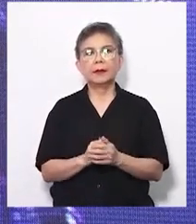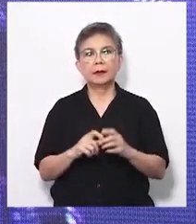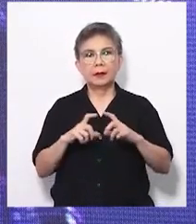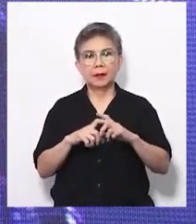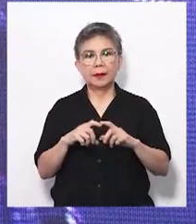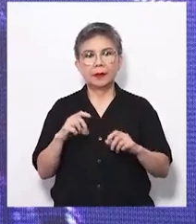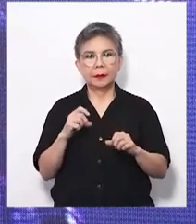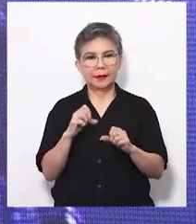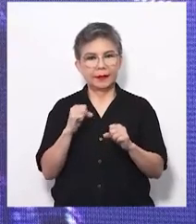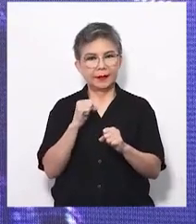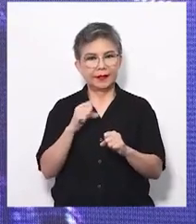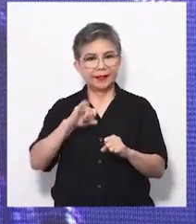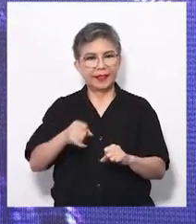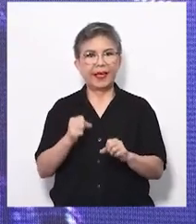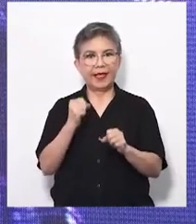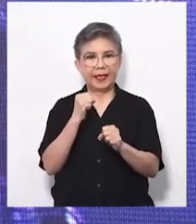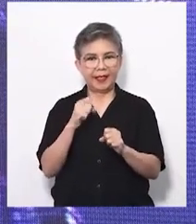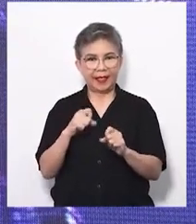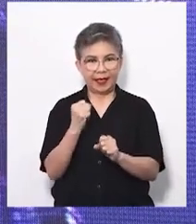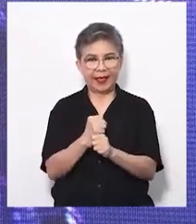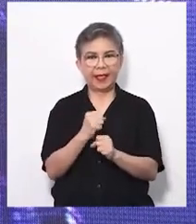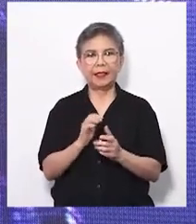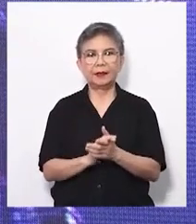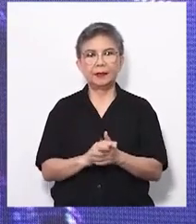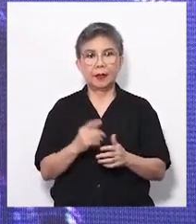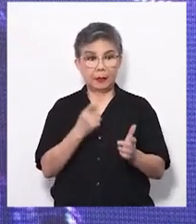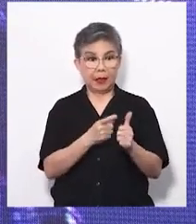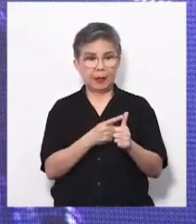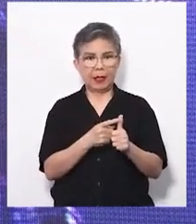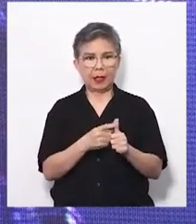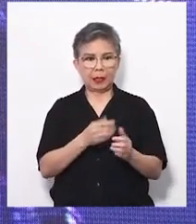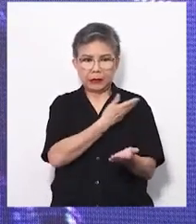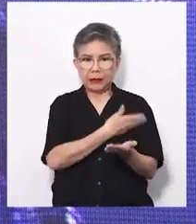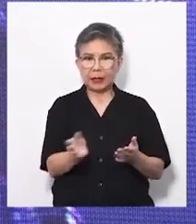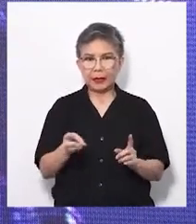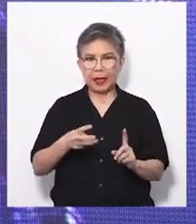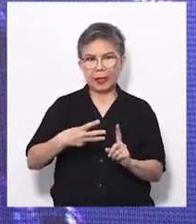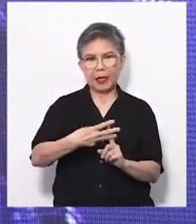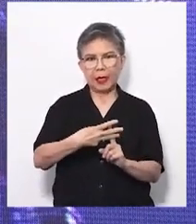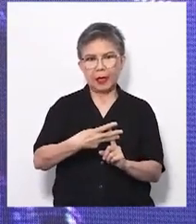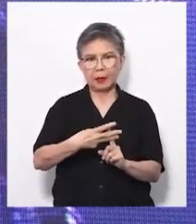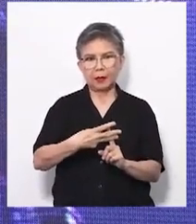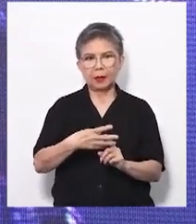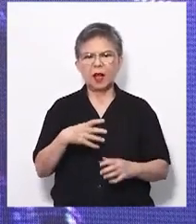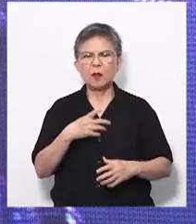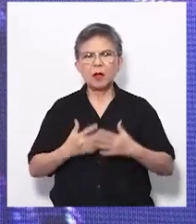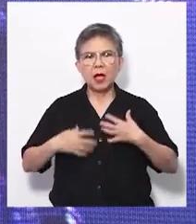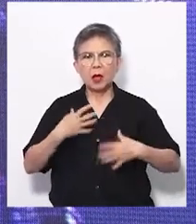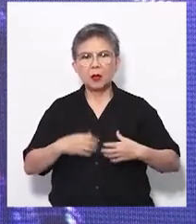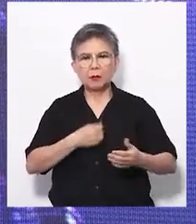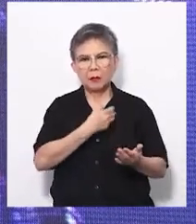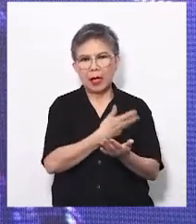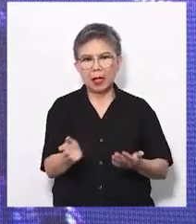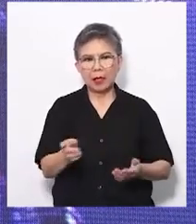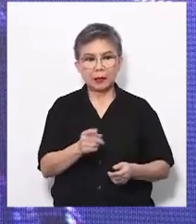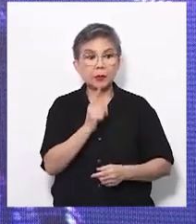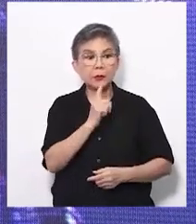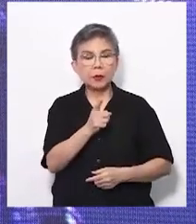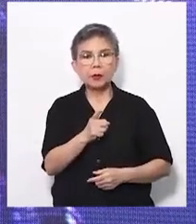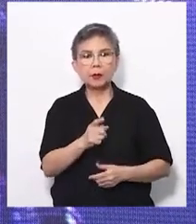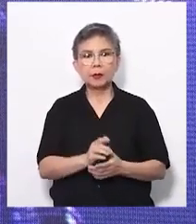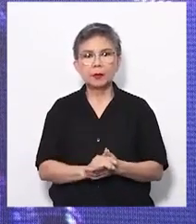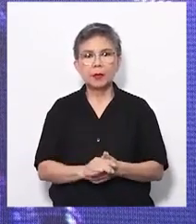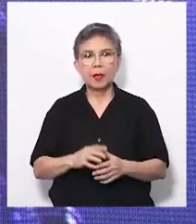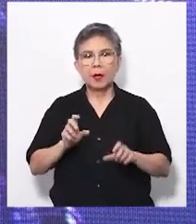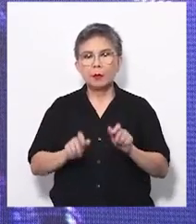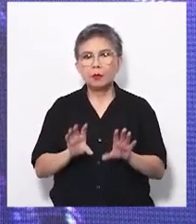Ida adg berupa pertama sanksi etika yaitu perilaku pelanggar dinyatakan